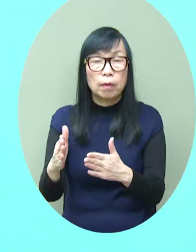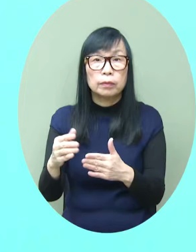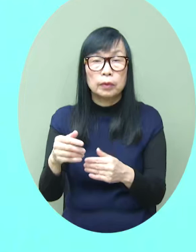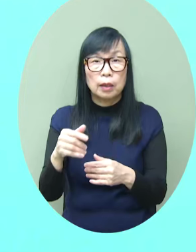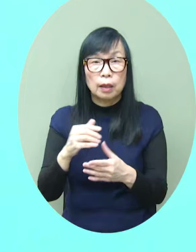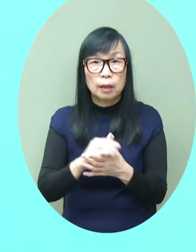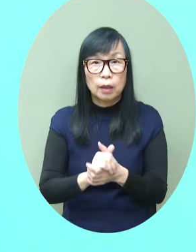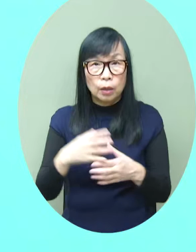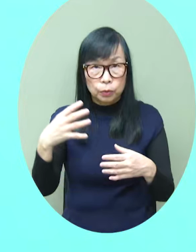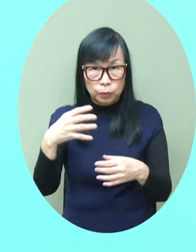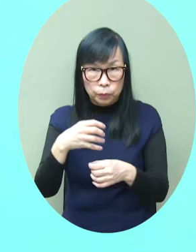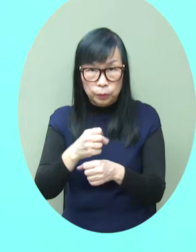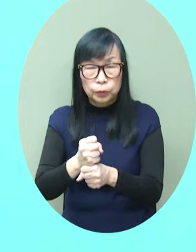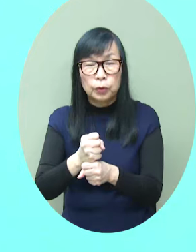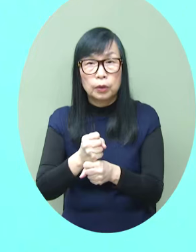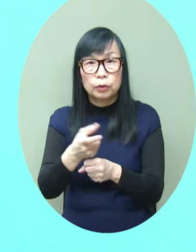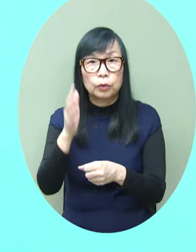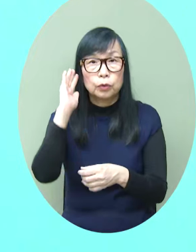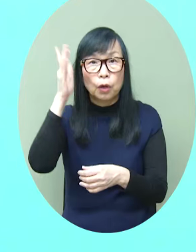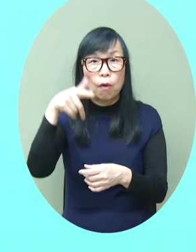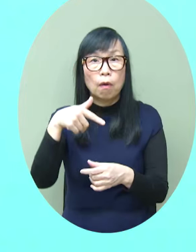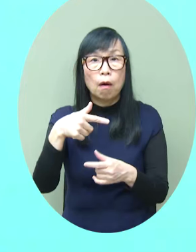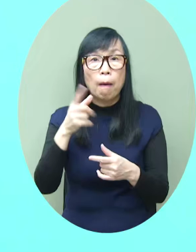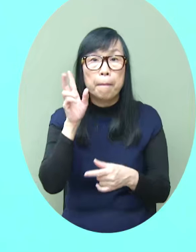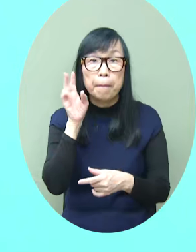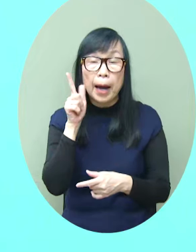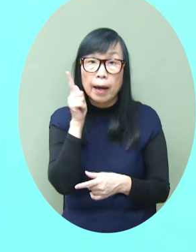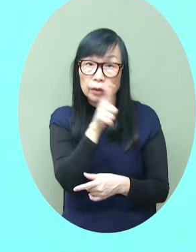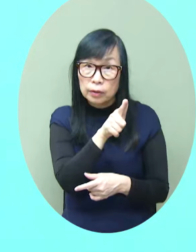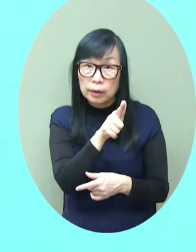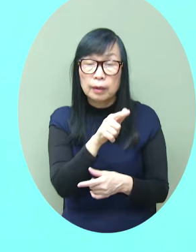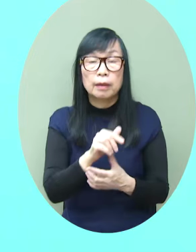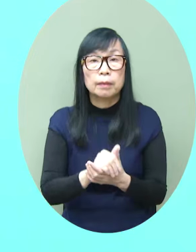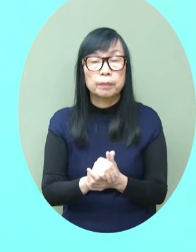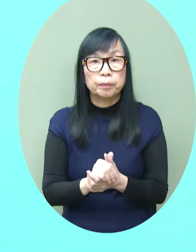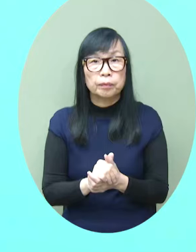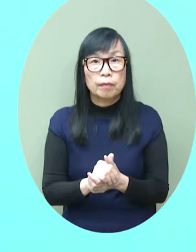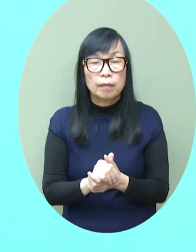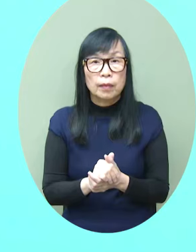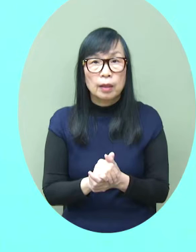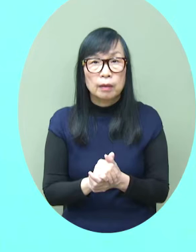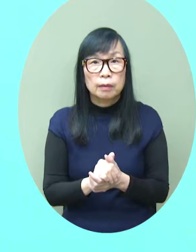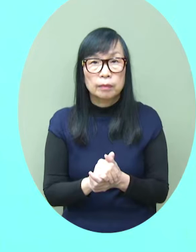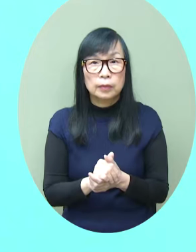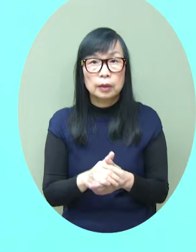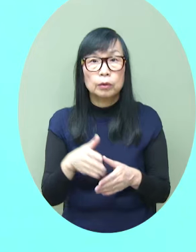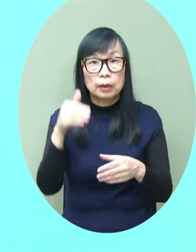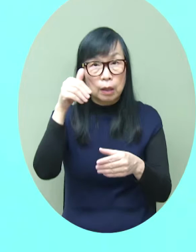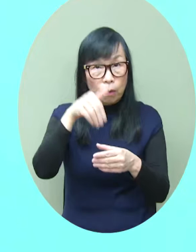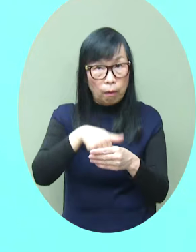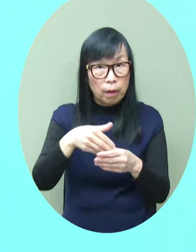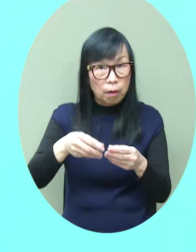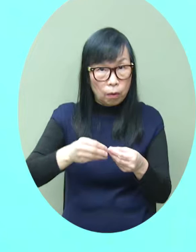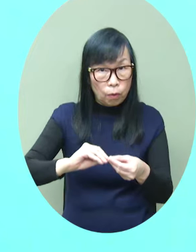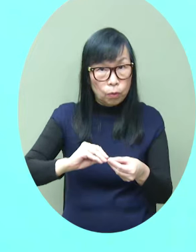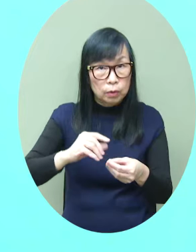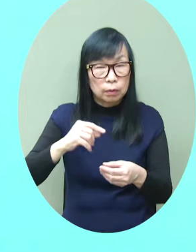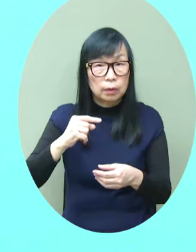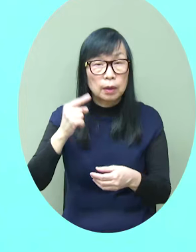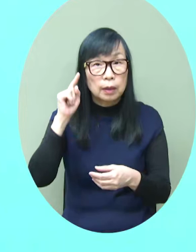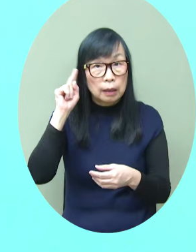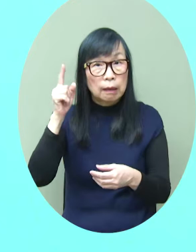來說呢，在未來八個禮拜呢，我們就會進入去投票日。咁喺呢度亦都